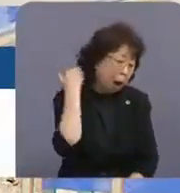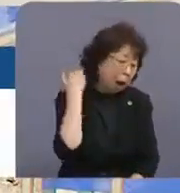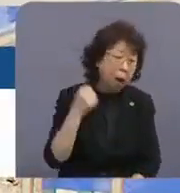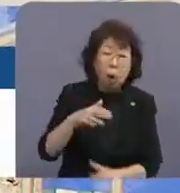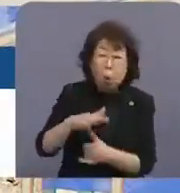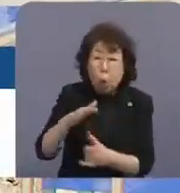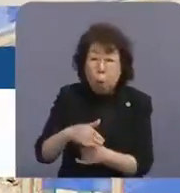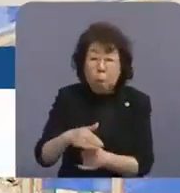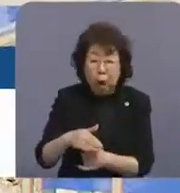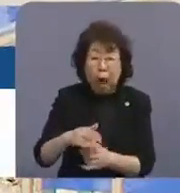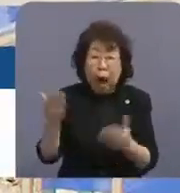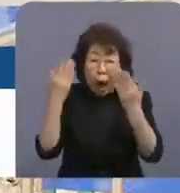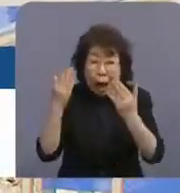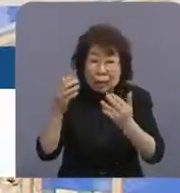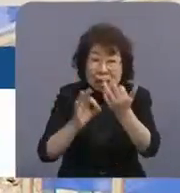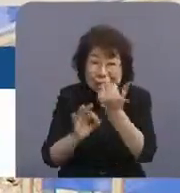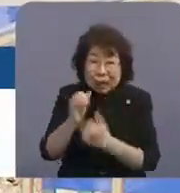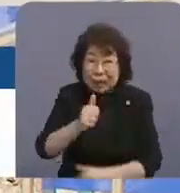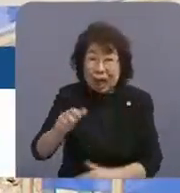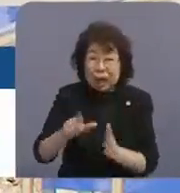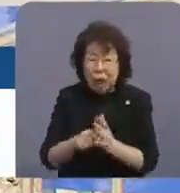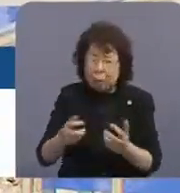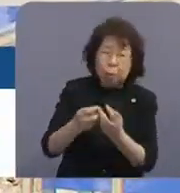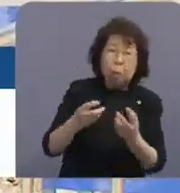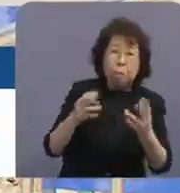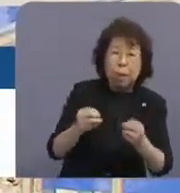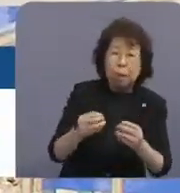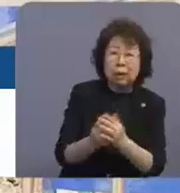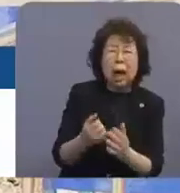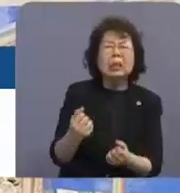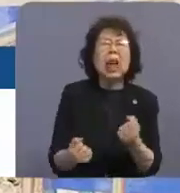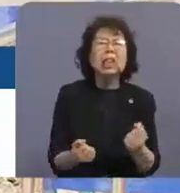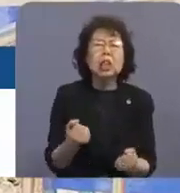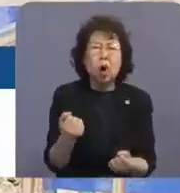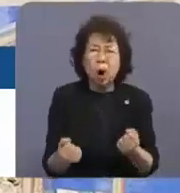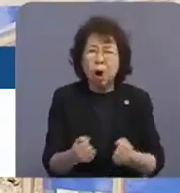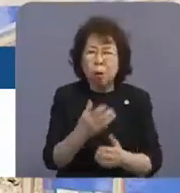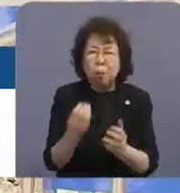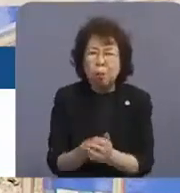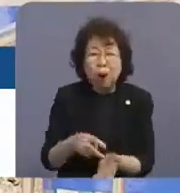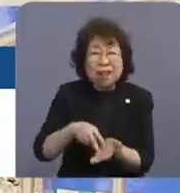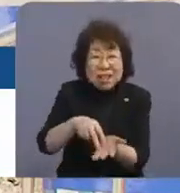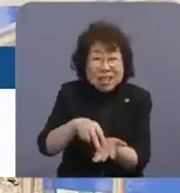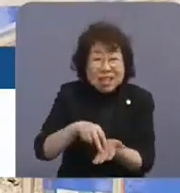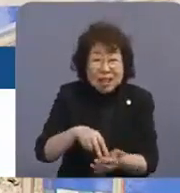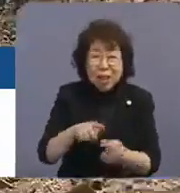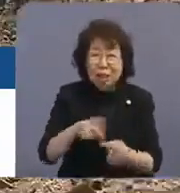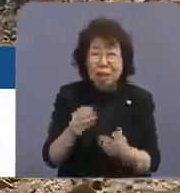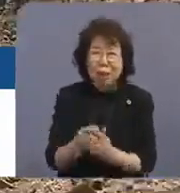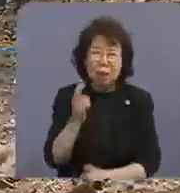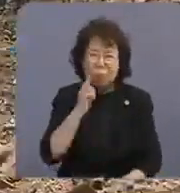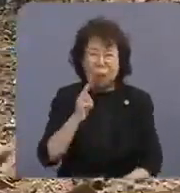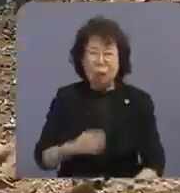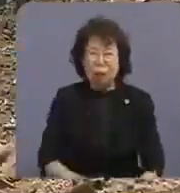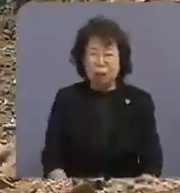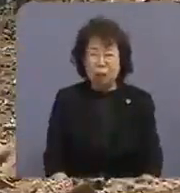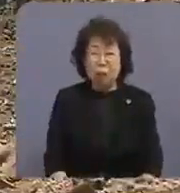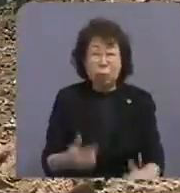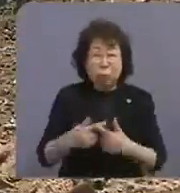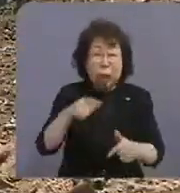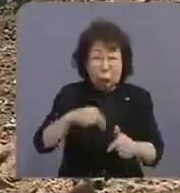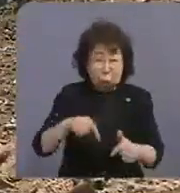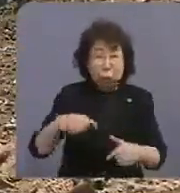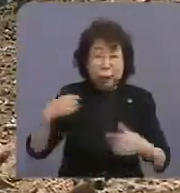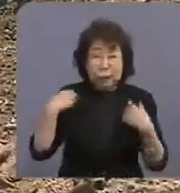아이들이 등하교길에 부딪힘 사고도 많았고 혹시 자전거나 뭐 킥보드 같은 그런 것들도. 부산시